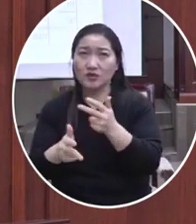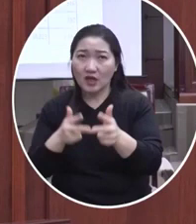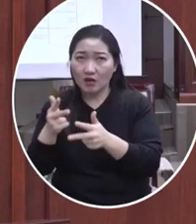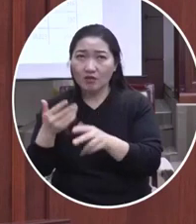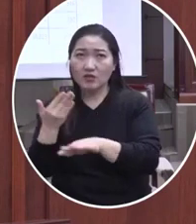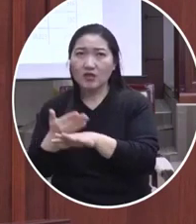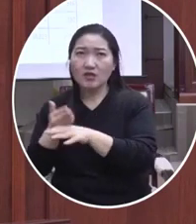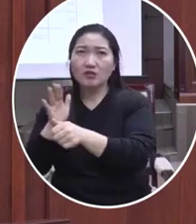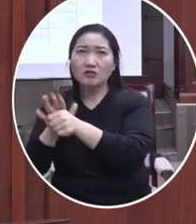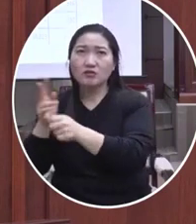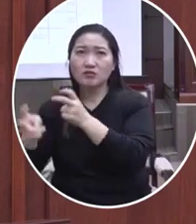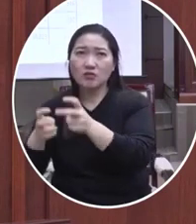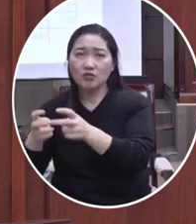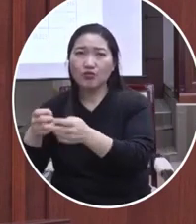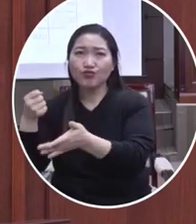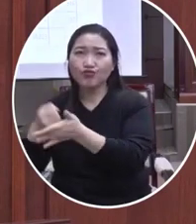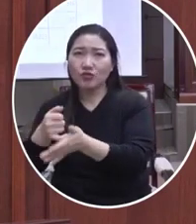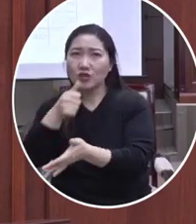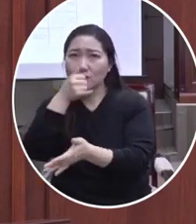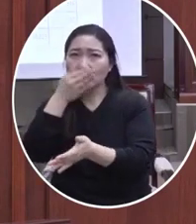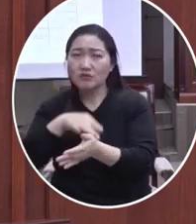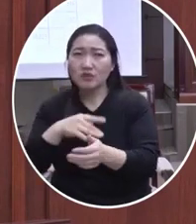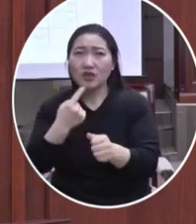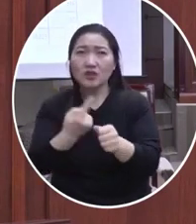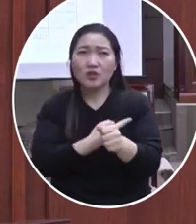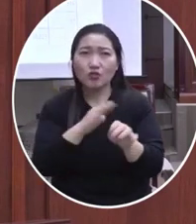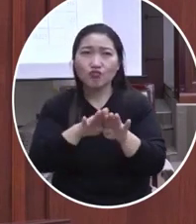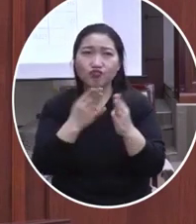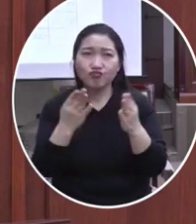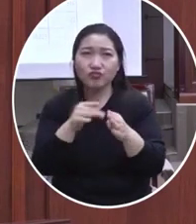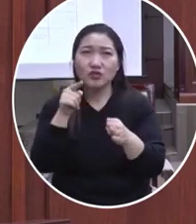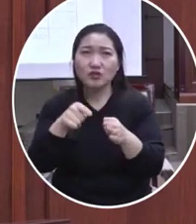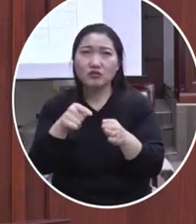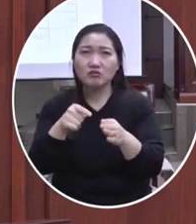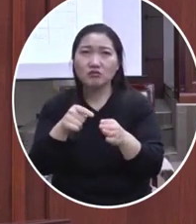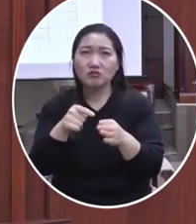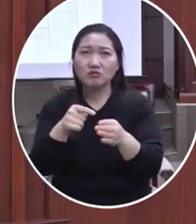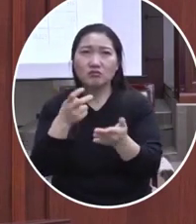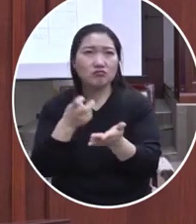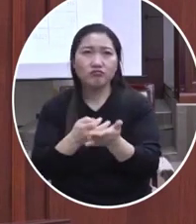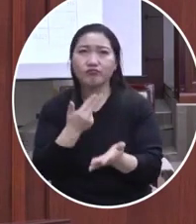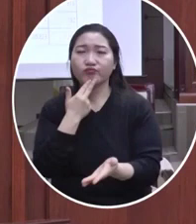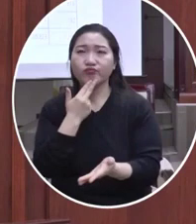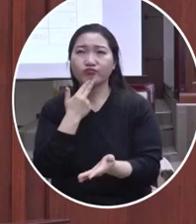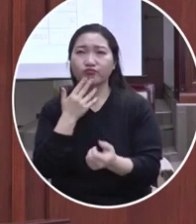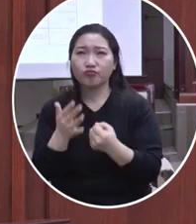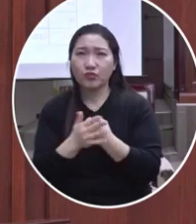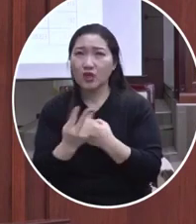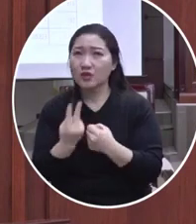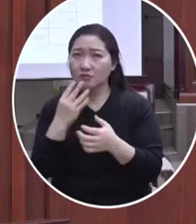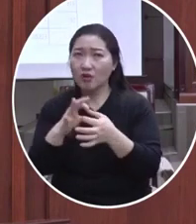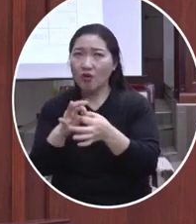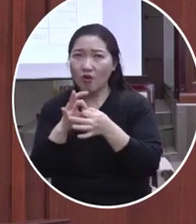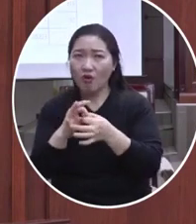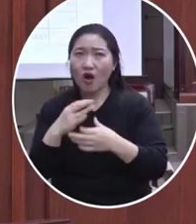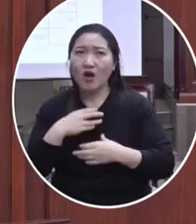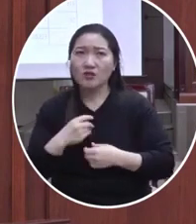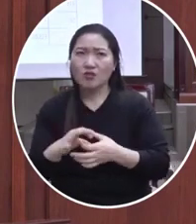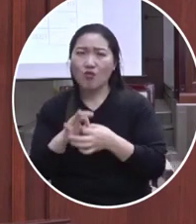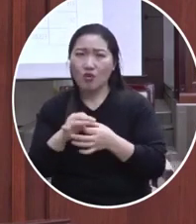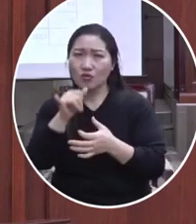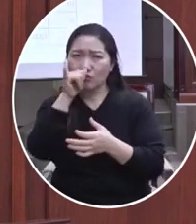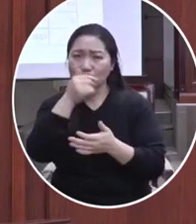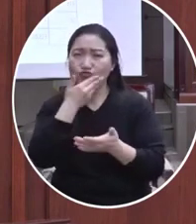사업 등 다른 지원 사업은 규정이 되어 있지만 자동 개폐 장치 설치 지원 조는 없습니다 국민의 생명과 전